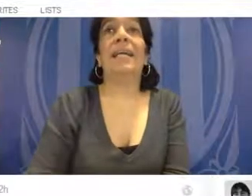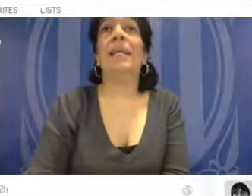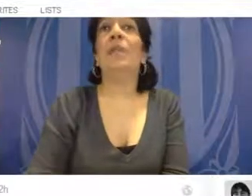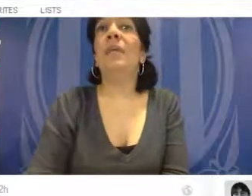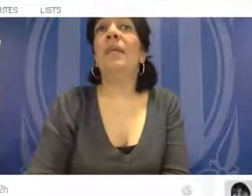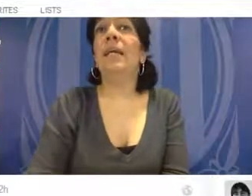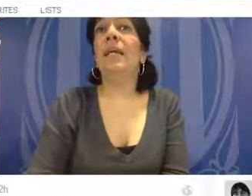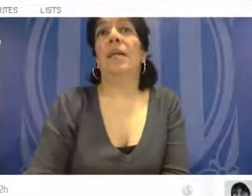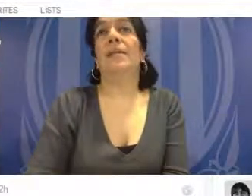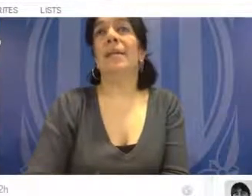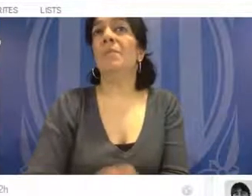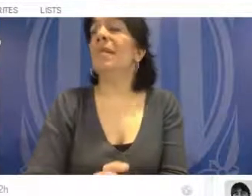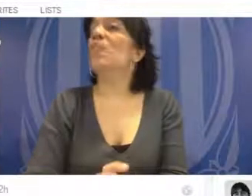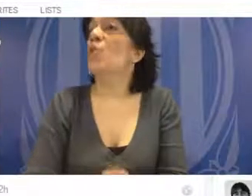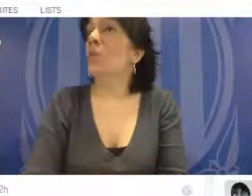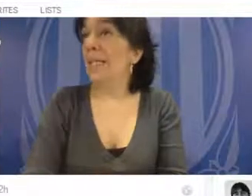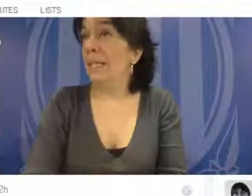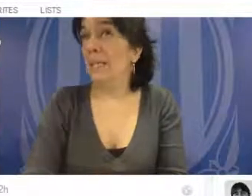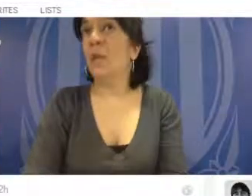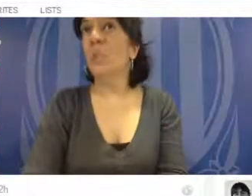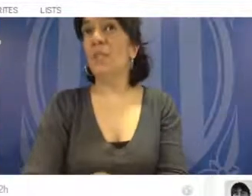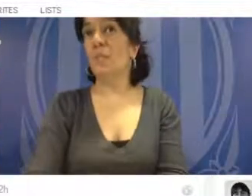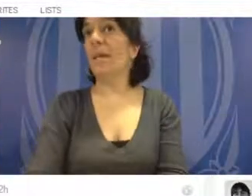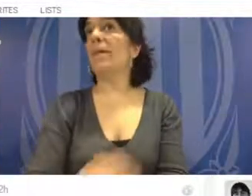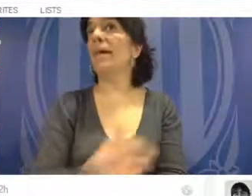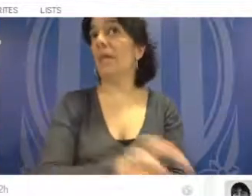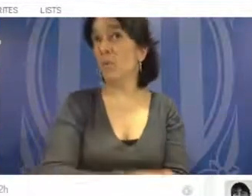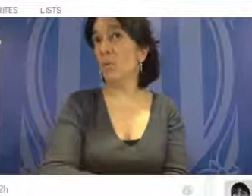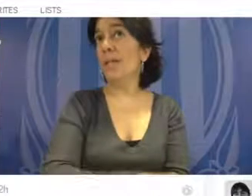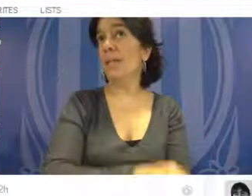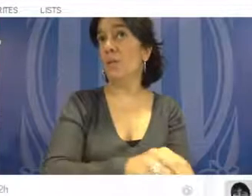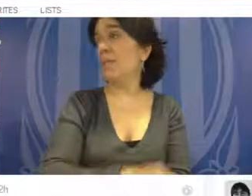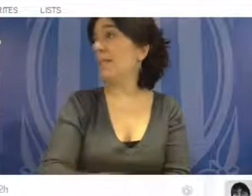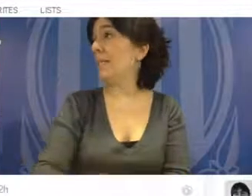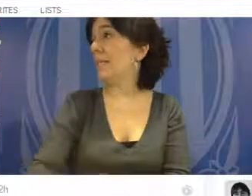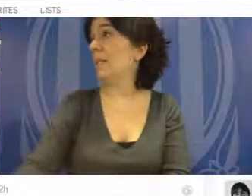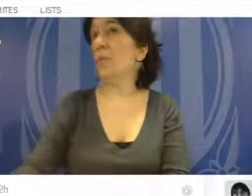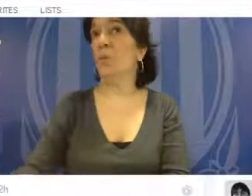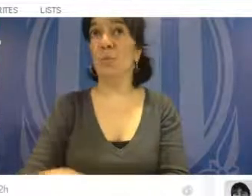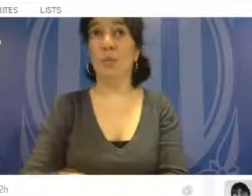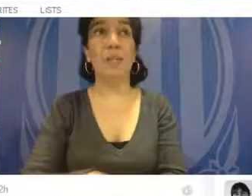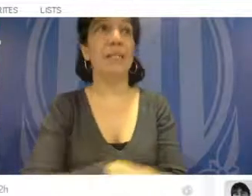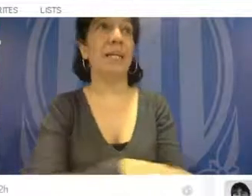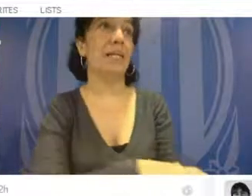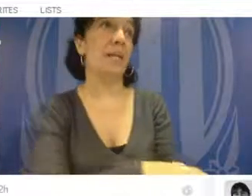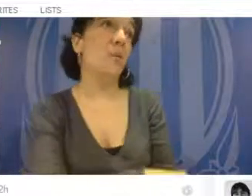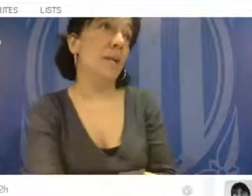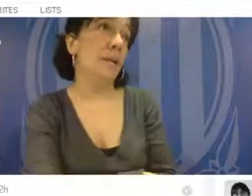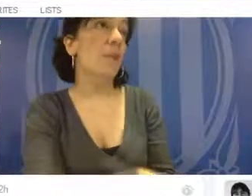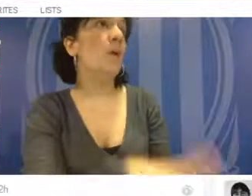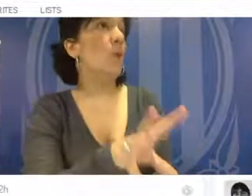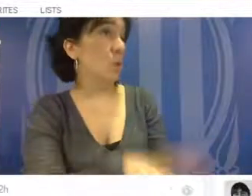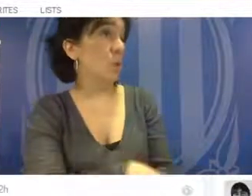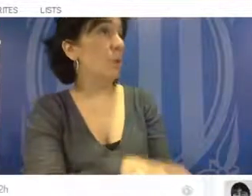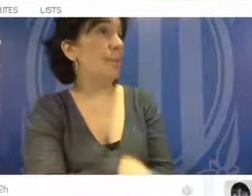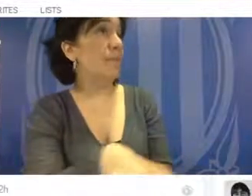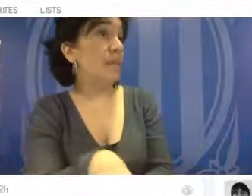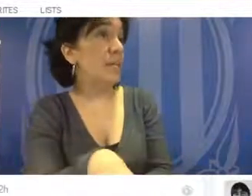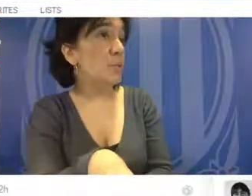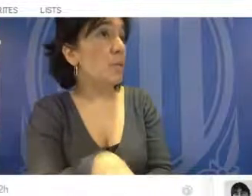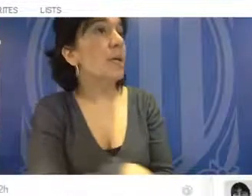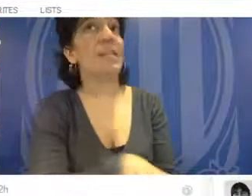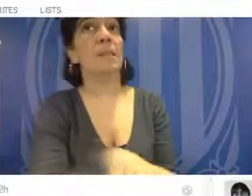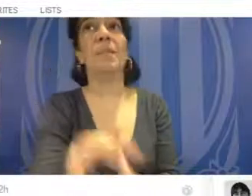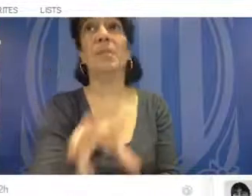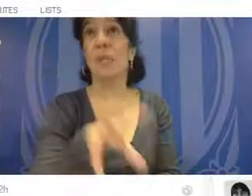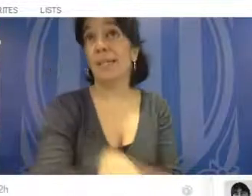Al cas del Twitter tenim tres comptes. Així com us explicava que cadascun dels nostres centres de promoció turística està obrint un compte en